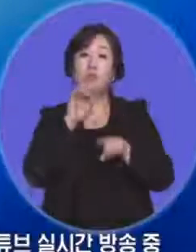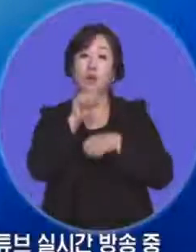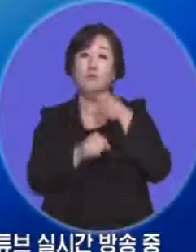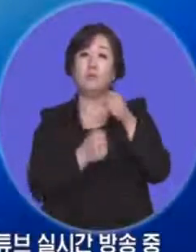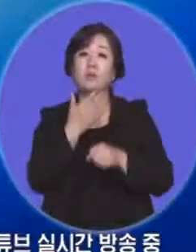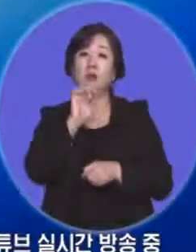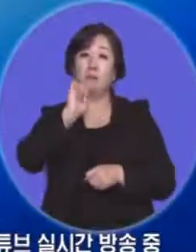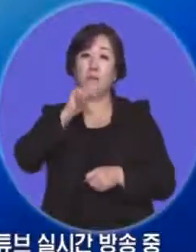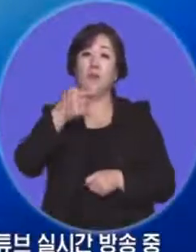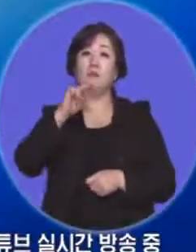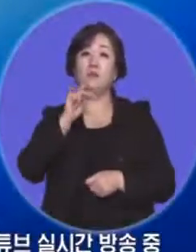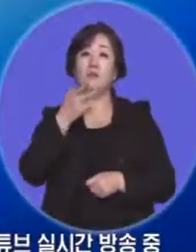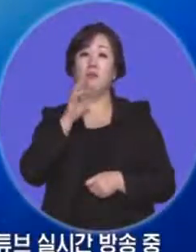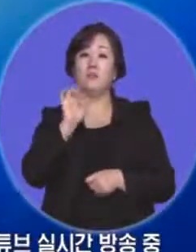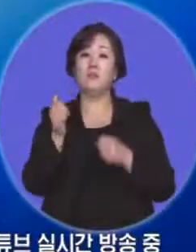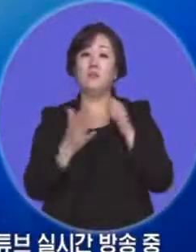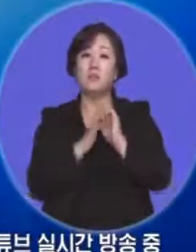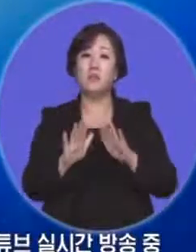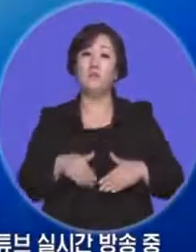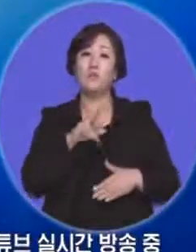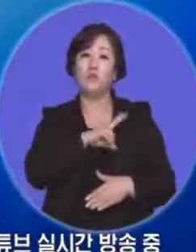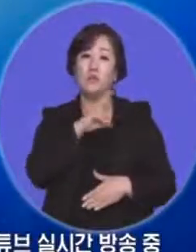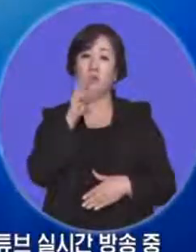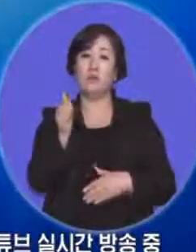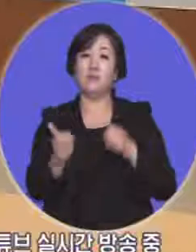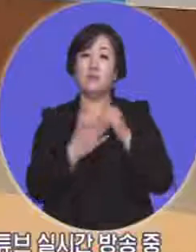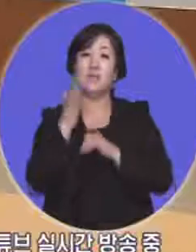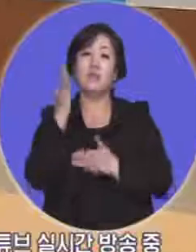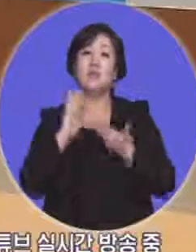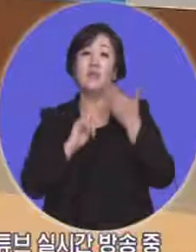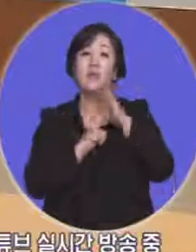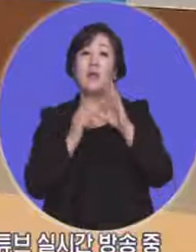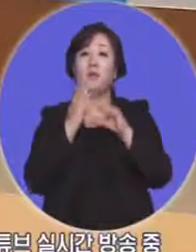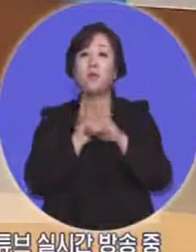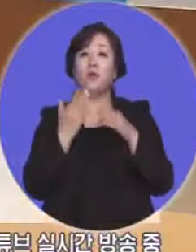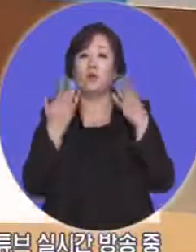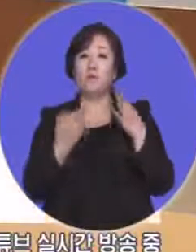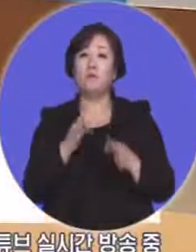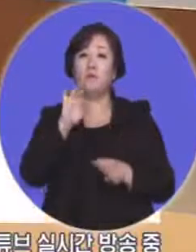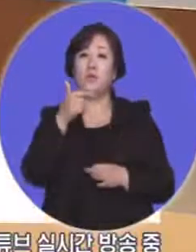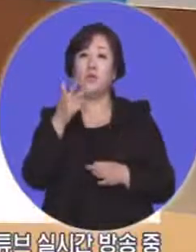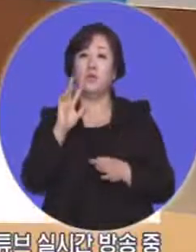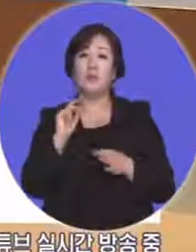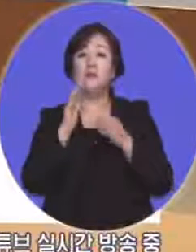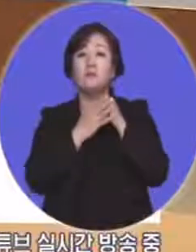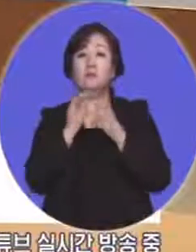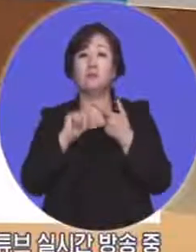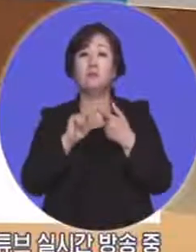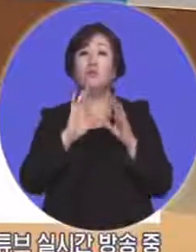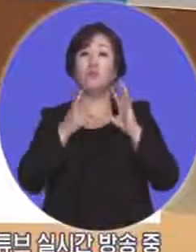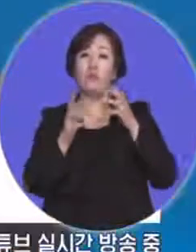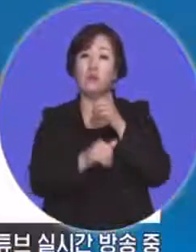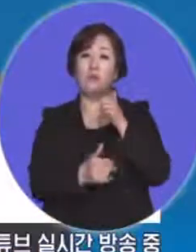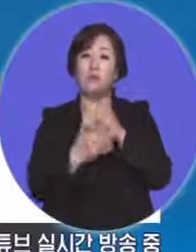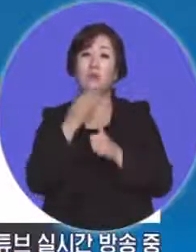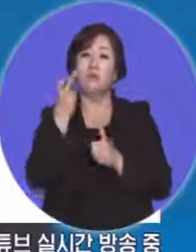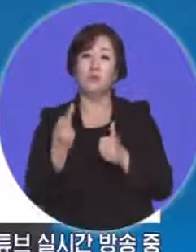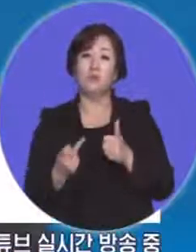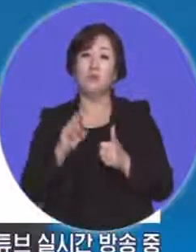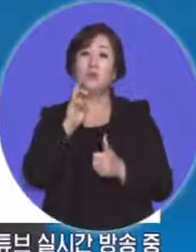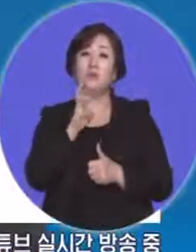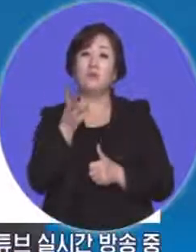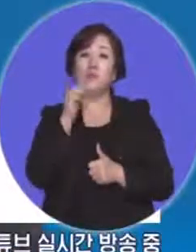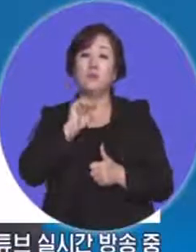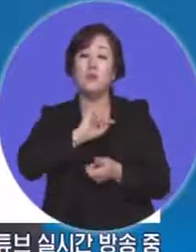더불어민주당 박성진 울산 남구을 위원장이 기자회견을 열고 김기현 국회의원의 동생과 관련한 30억 용역